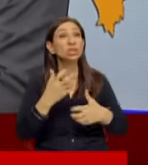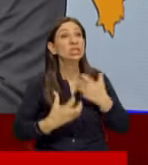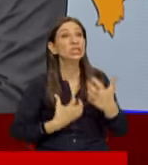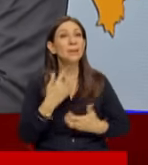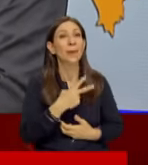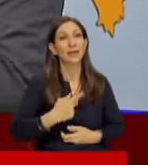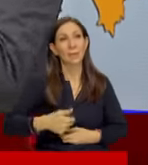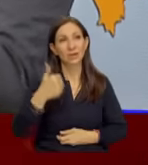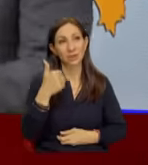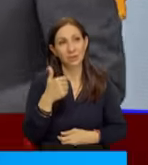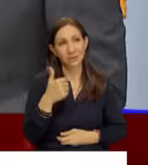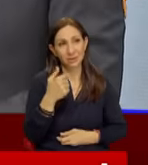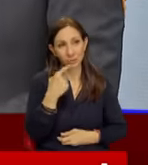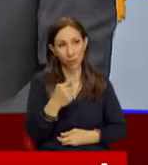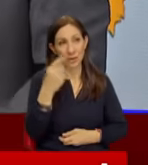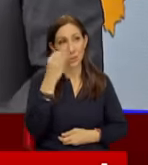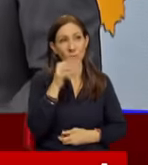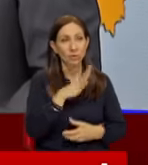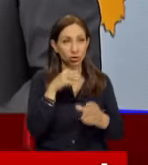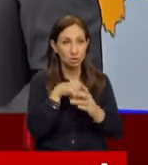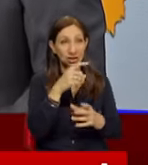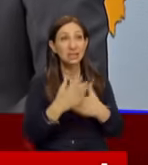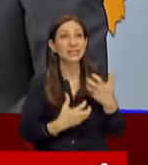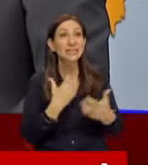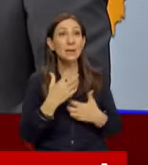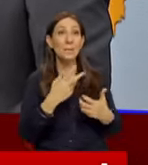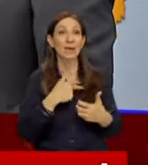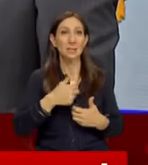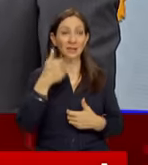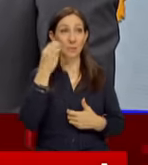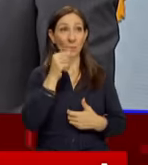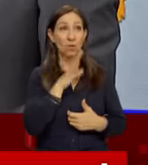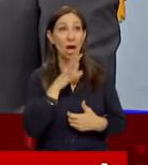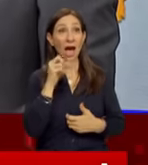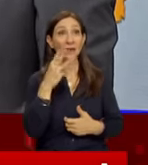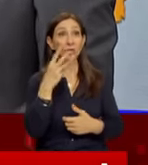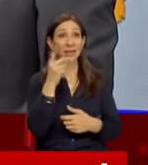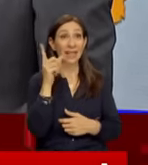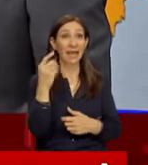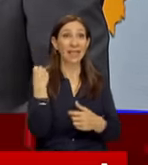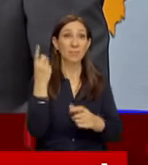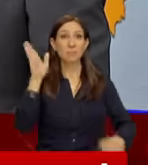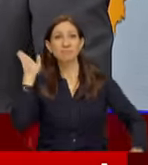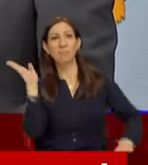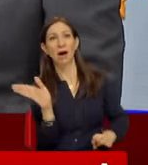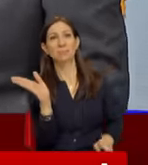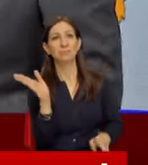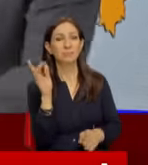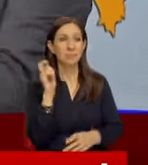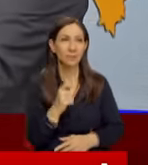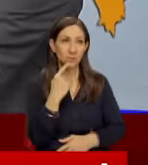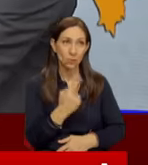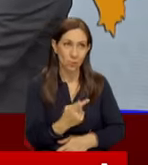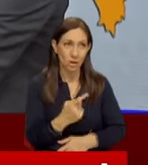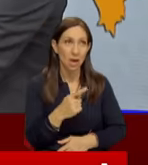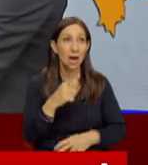belediye başkanı ifadesini kullanıyor Ekrem İmamoğlu için. Hırslı belediye başkanı Ekrem İmamoğlu Erdoğan'a yeni bir darbe indirdi ifadesini